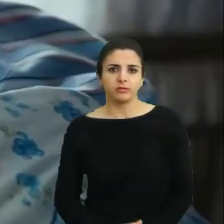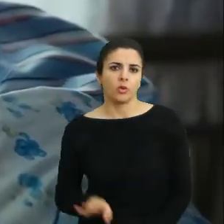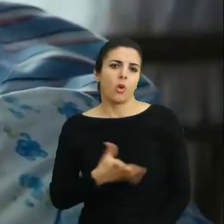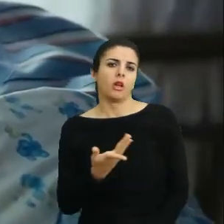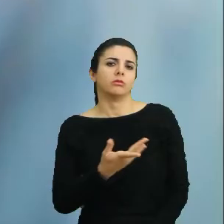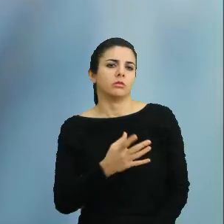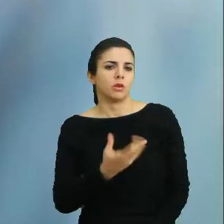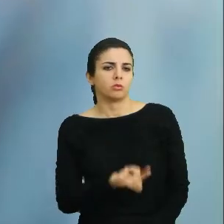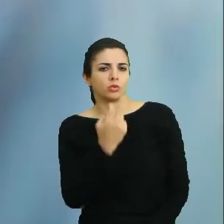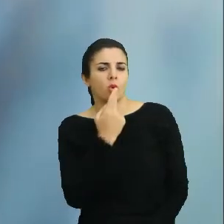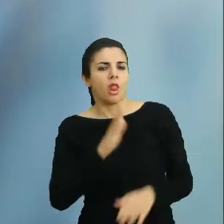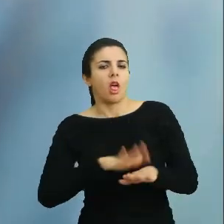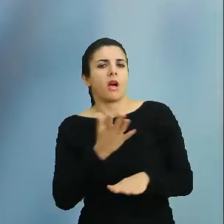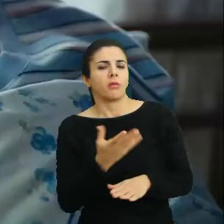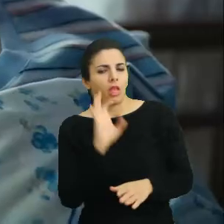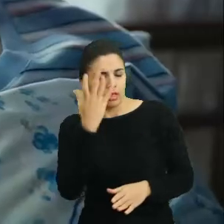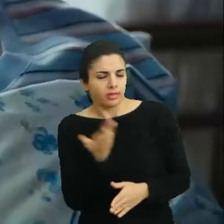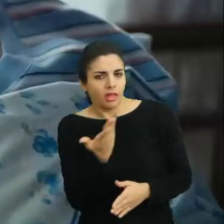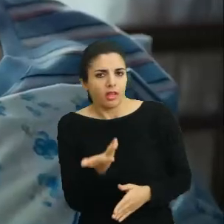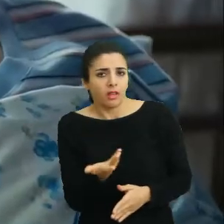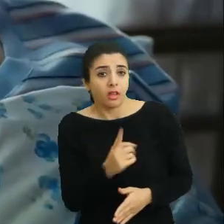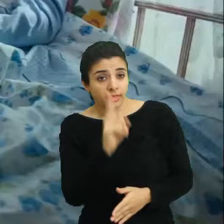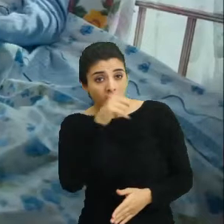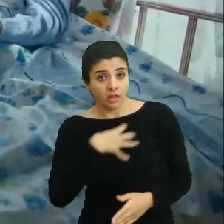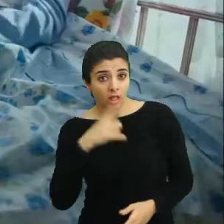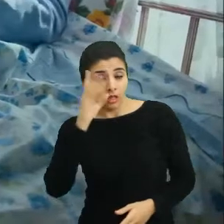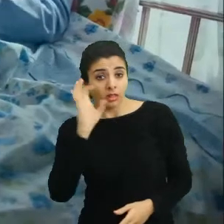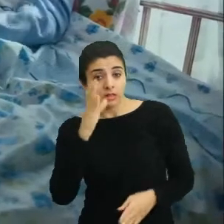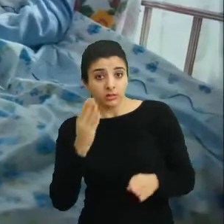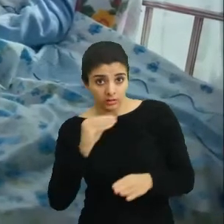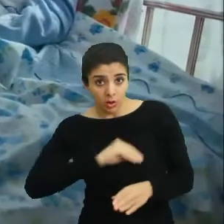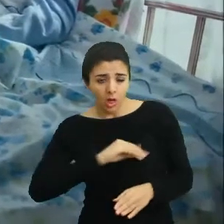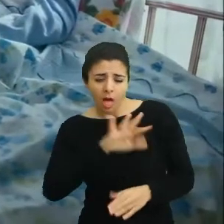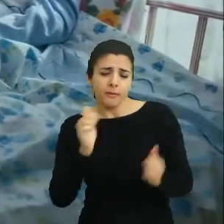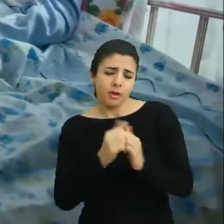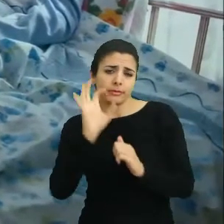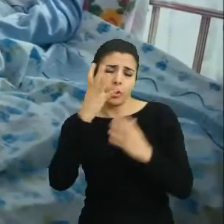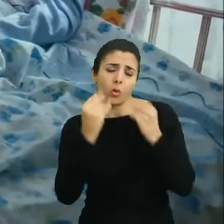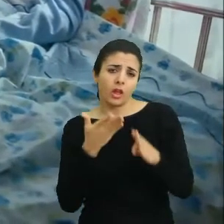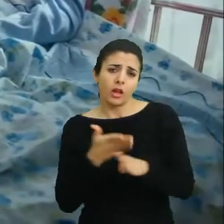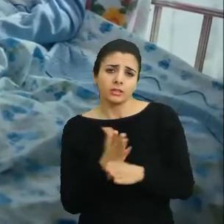Oğlum sapır sapır konuşma ya. Ne tırlatması? Bir sen misin tırlatan? O zaman hep beraber tırlattık biz.